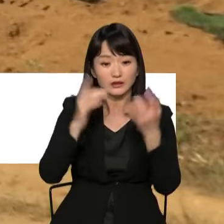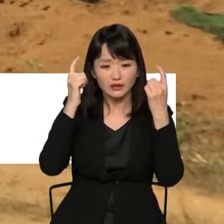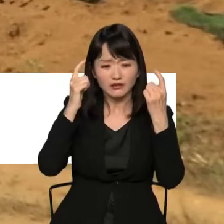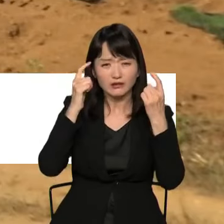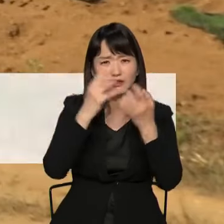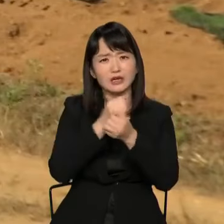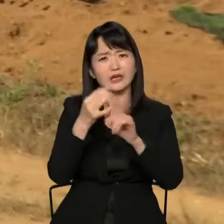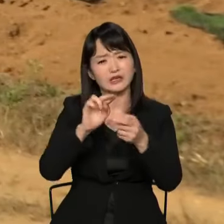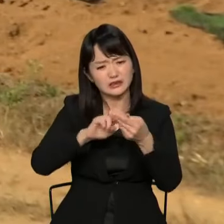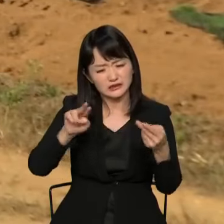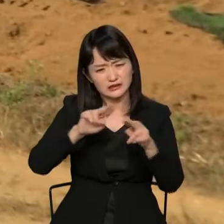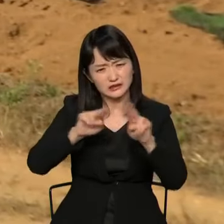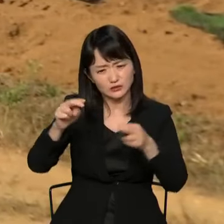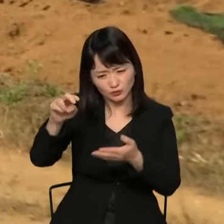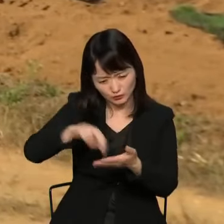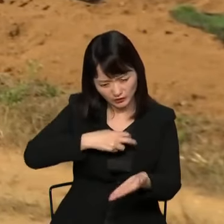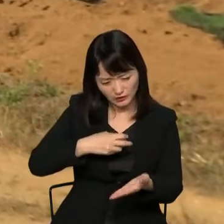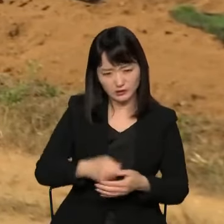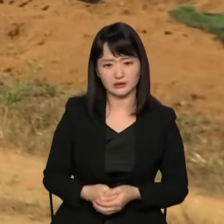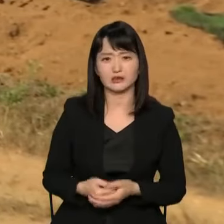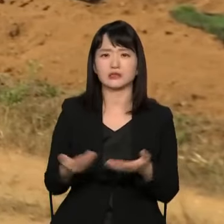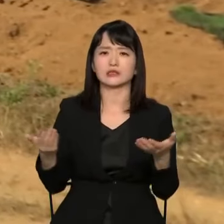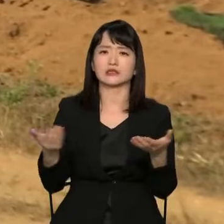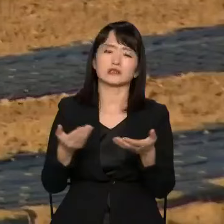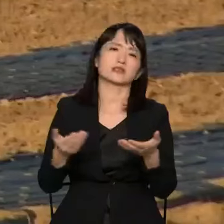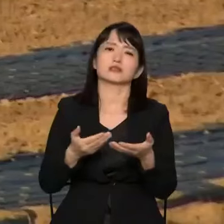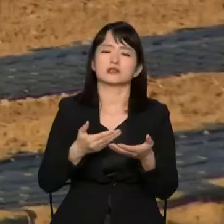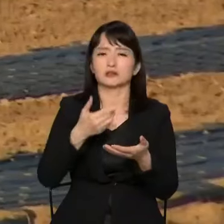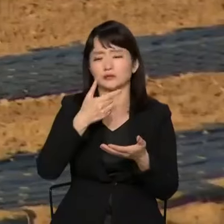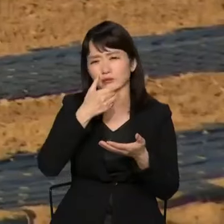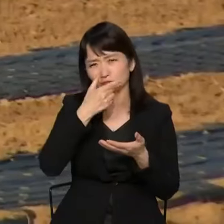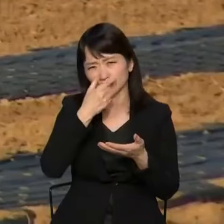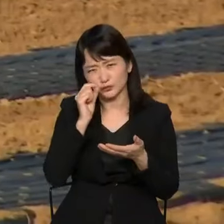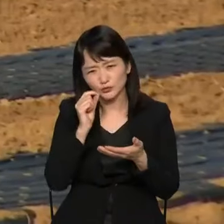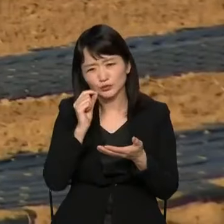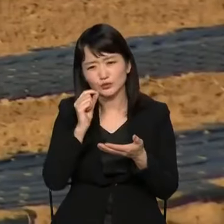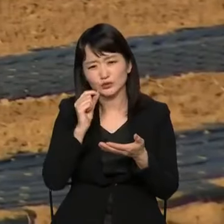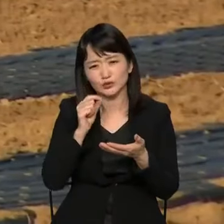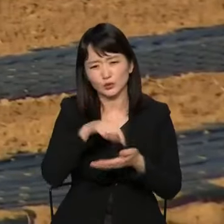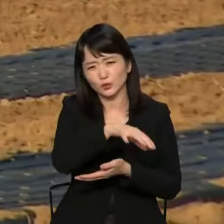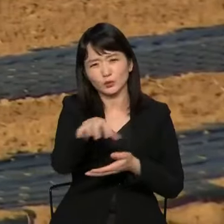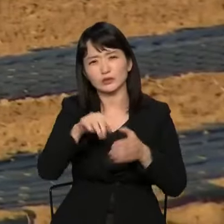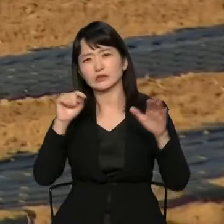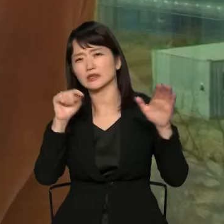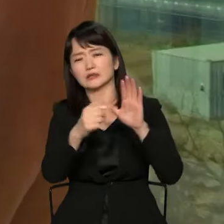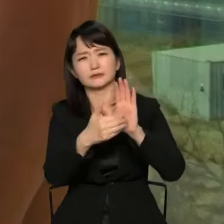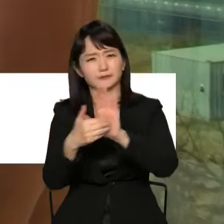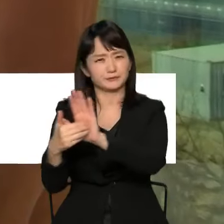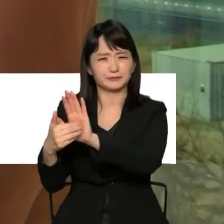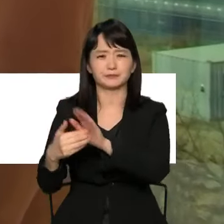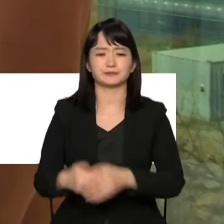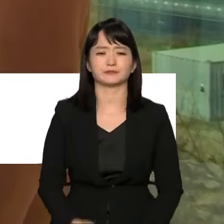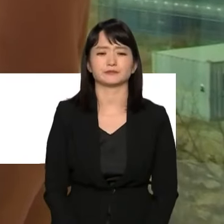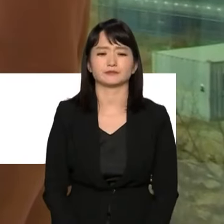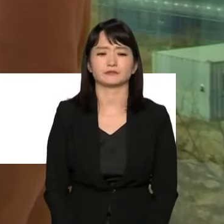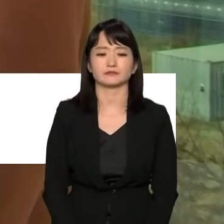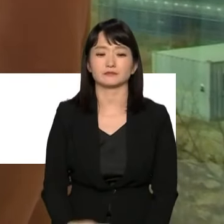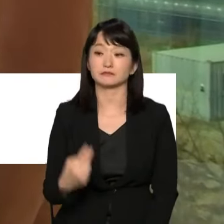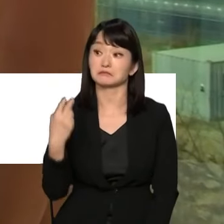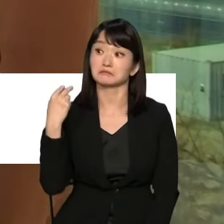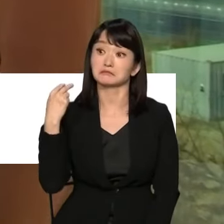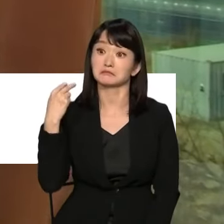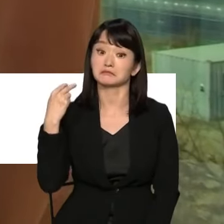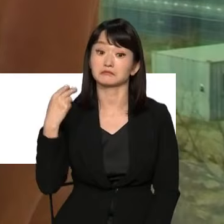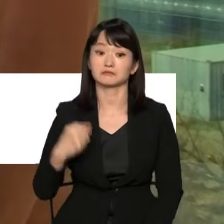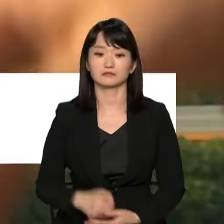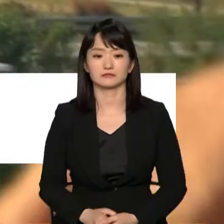받았다. 일손이 모자라는 농번기에 돌연 민통선 출입이 금지돼서입니다. 어떻게 우리 내쪽 그 대응 사격을 했느냐